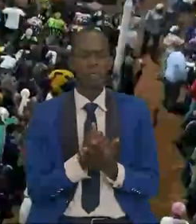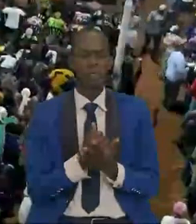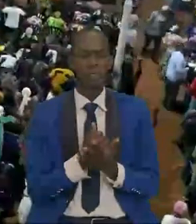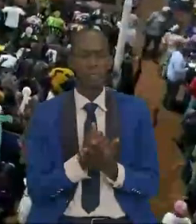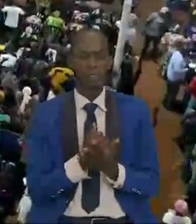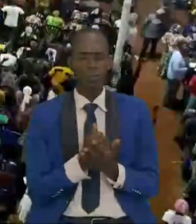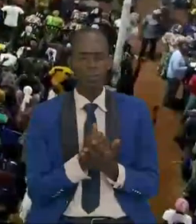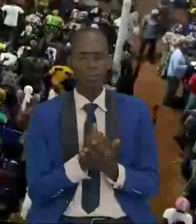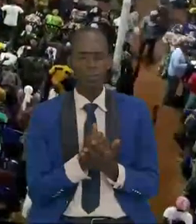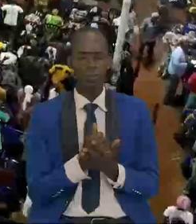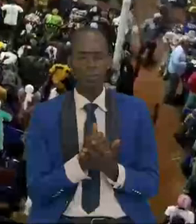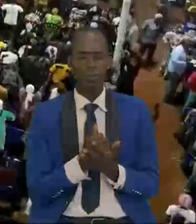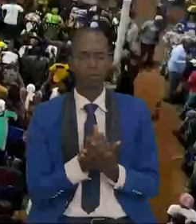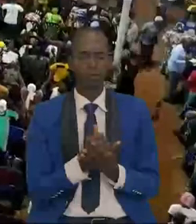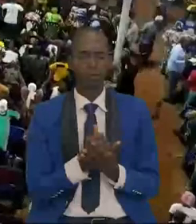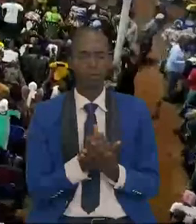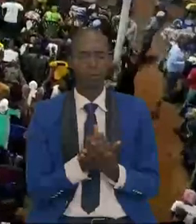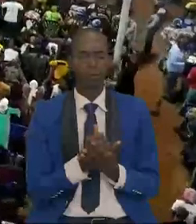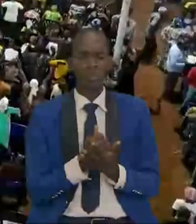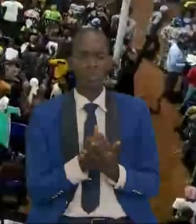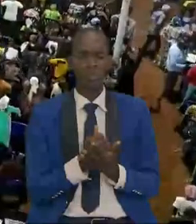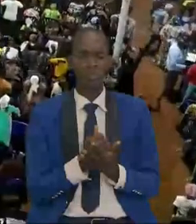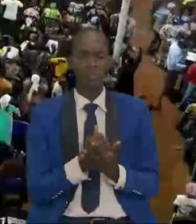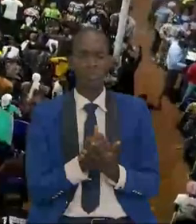de Jésus, j'ai prié.